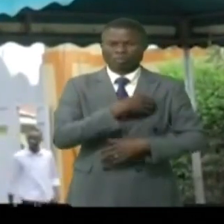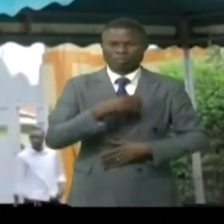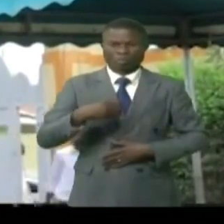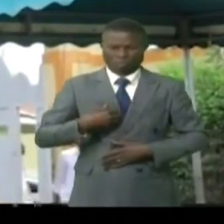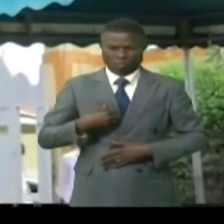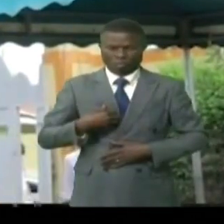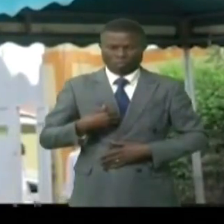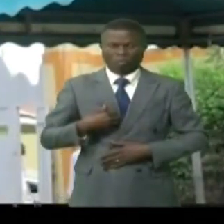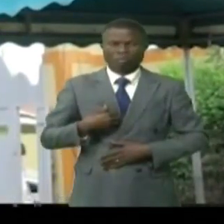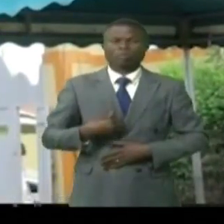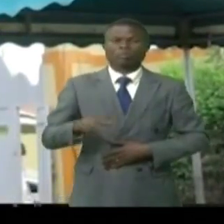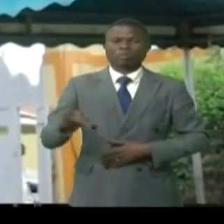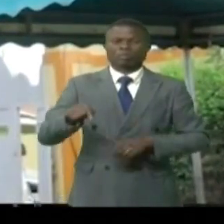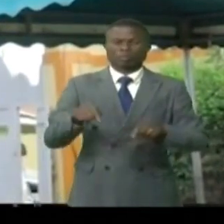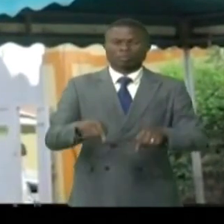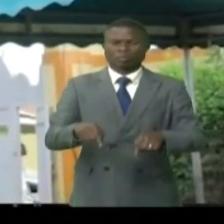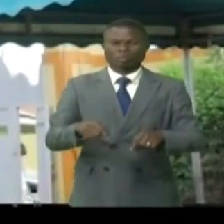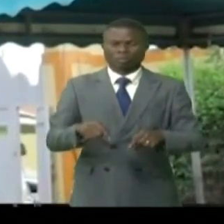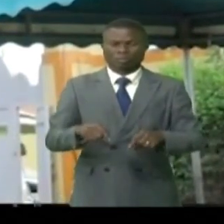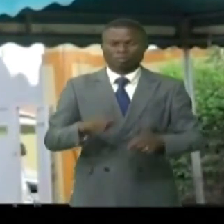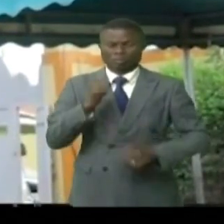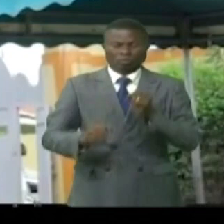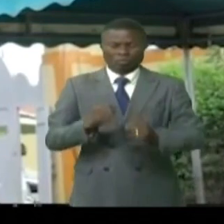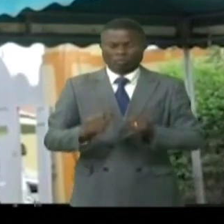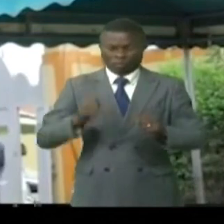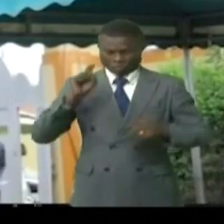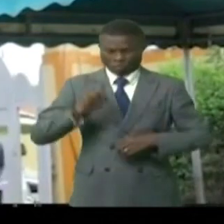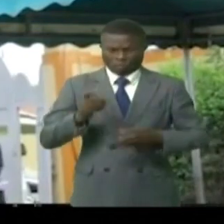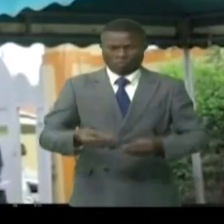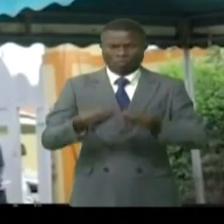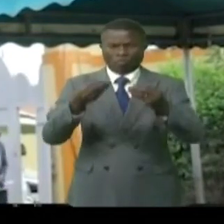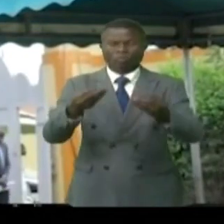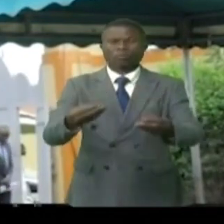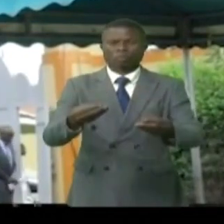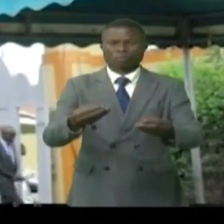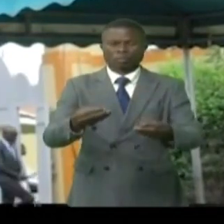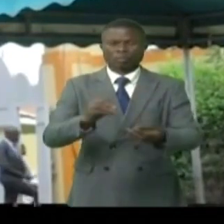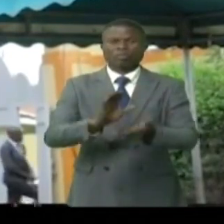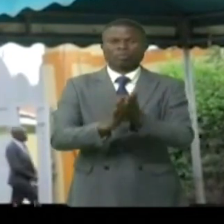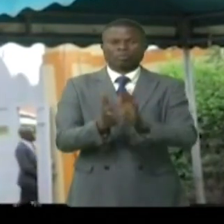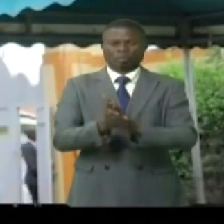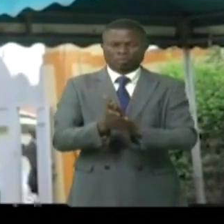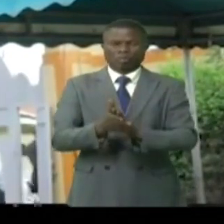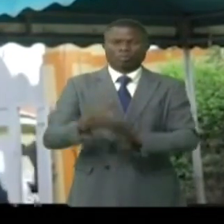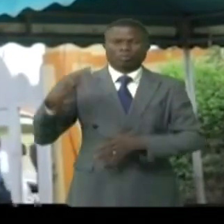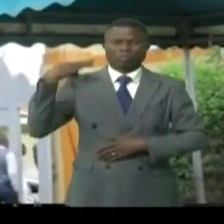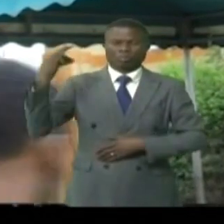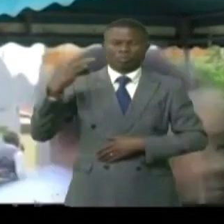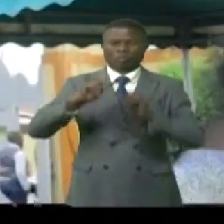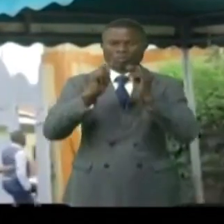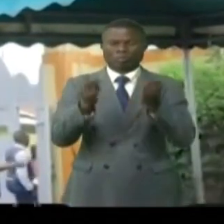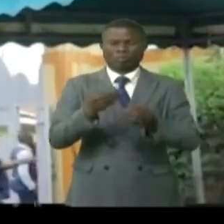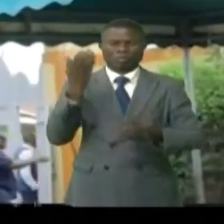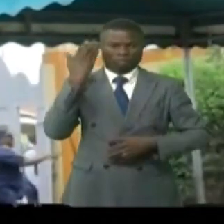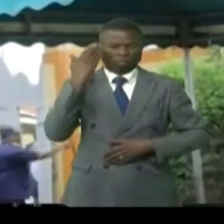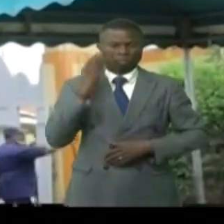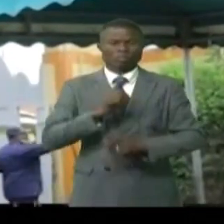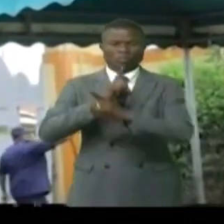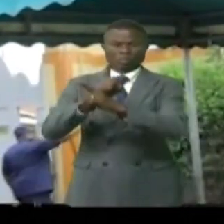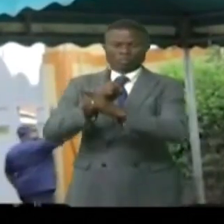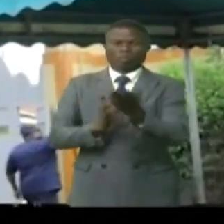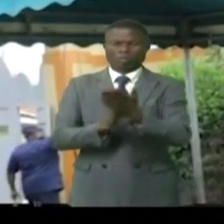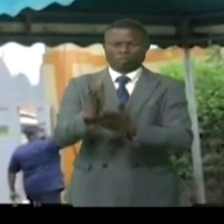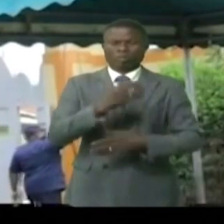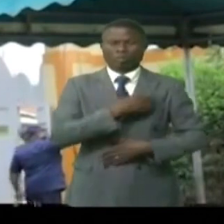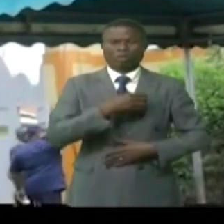femmes ituriennes. Donnons-nous cette fois-ci ce courage-là d'être parmi les hommes et de nous défendre aussi en tant